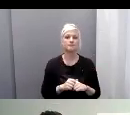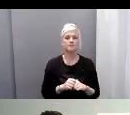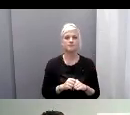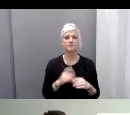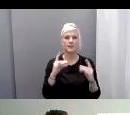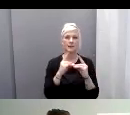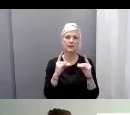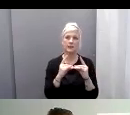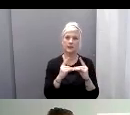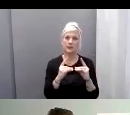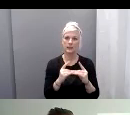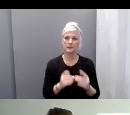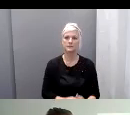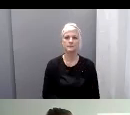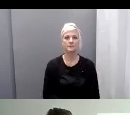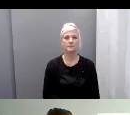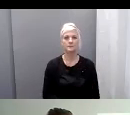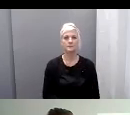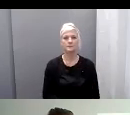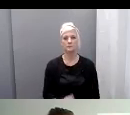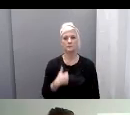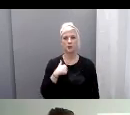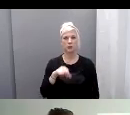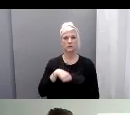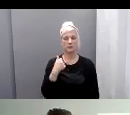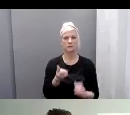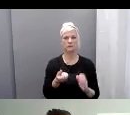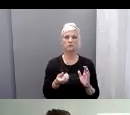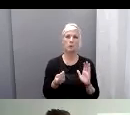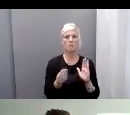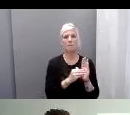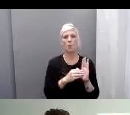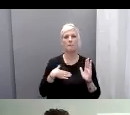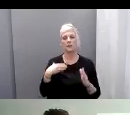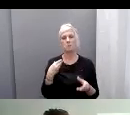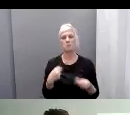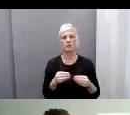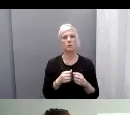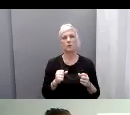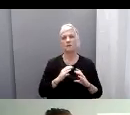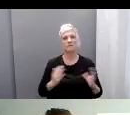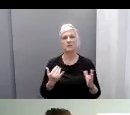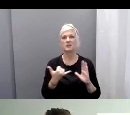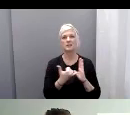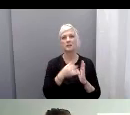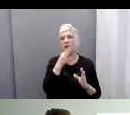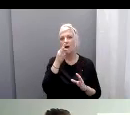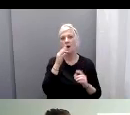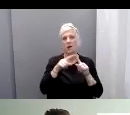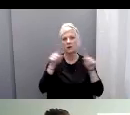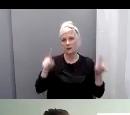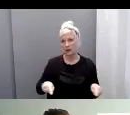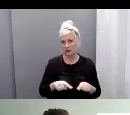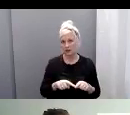om dating. Som jag har haft i mitt material men som inte fanns med i enkäten. Och där har